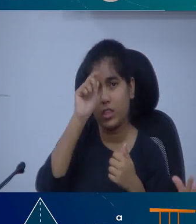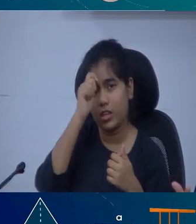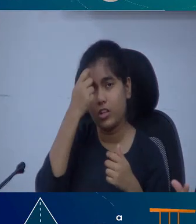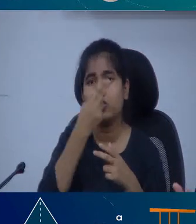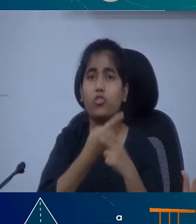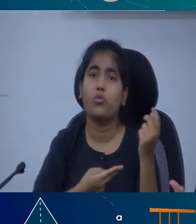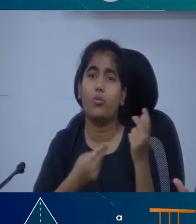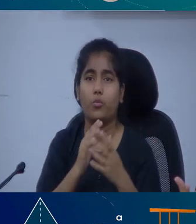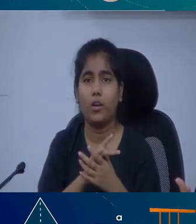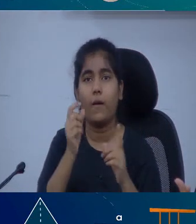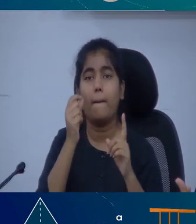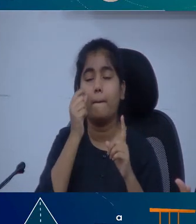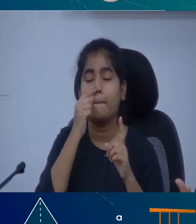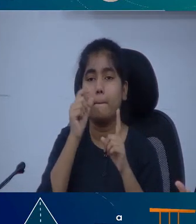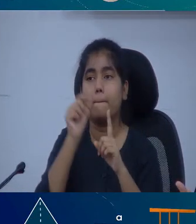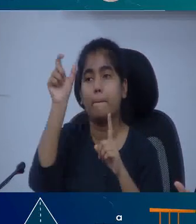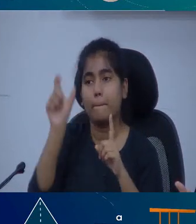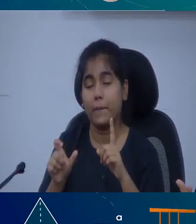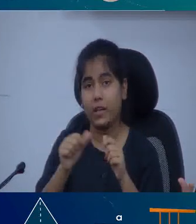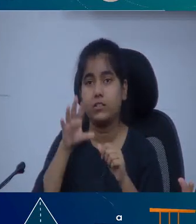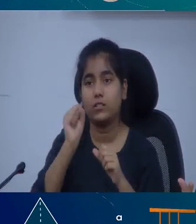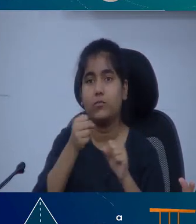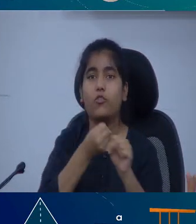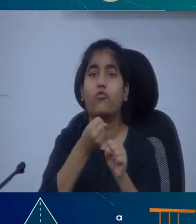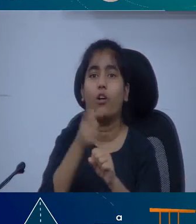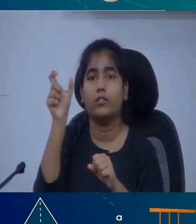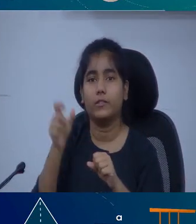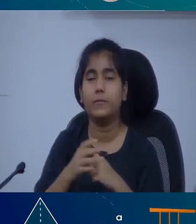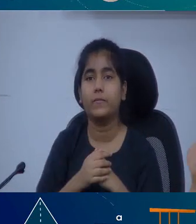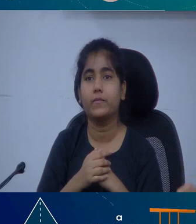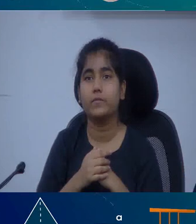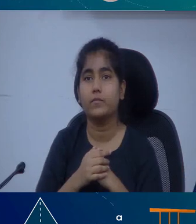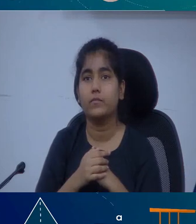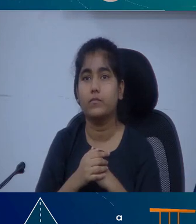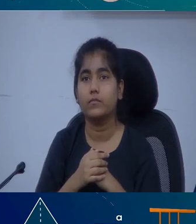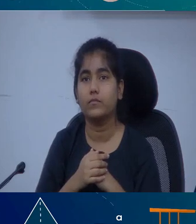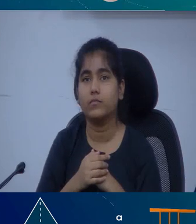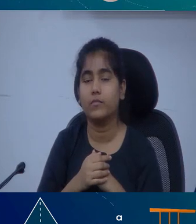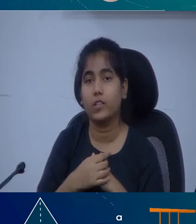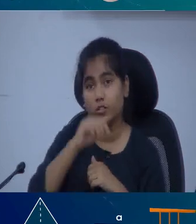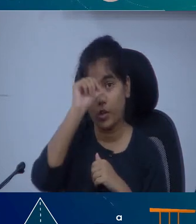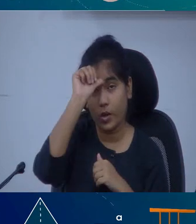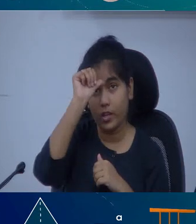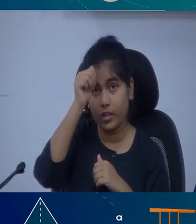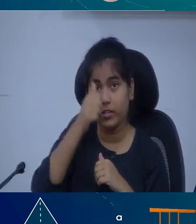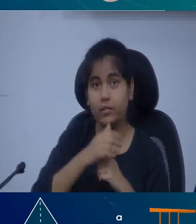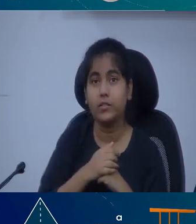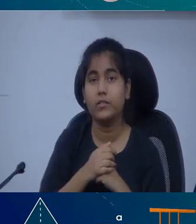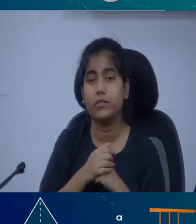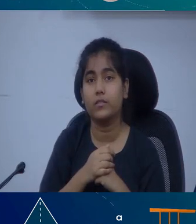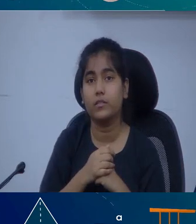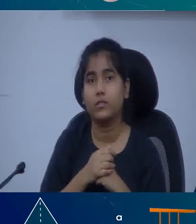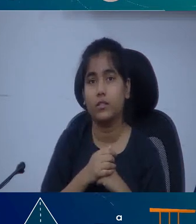रूप में ये ई कॉमिक और एक्टिविटी बुक बनाई है. ये शुरुआत में हिंदी और इंग्लिश में है. प्रिया द एक्सेसिबिलिटी